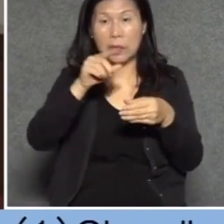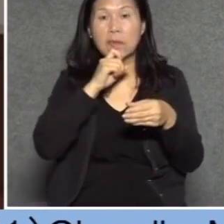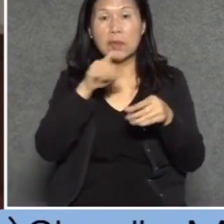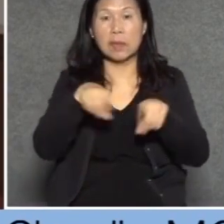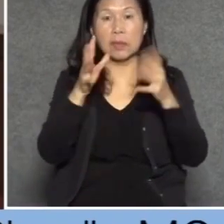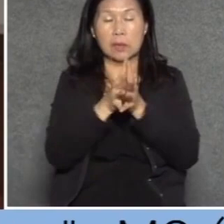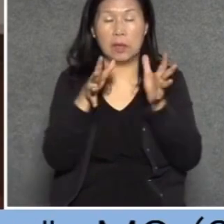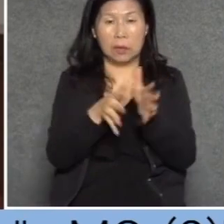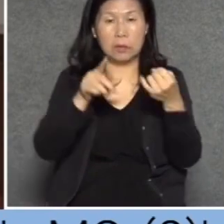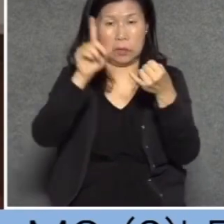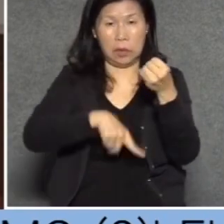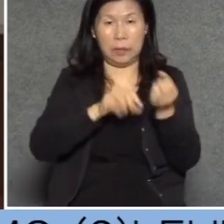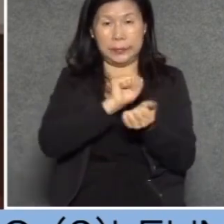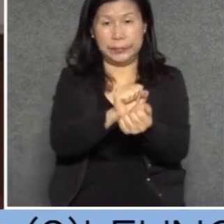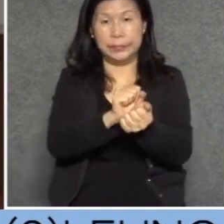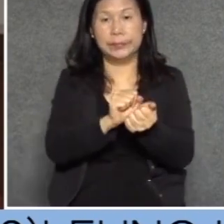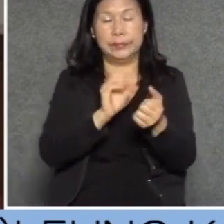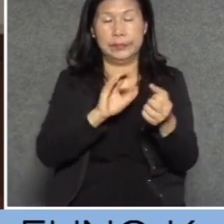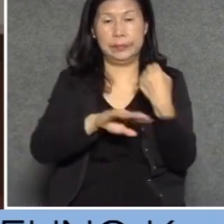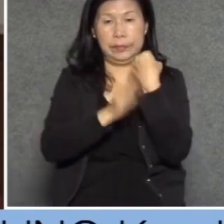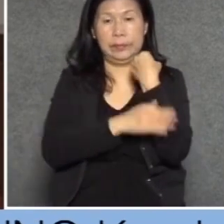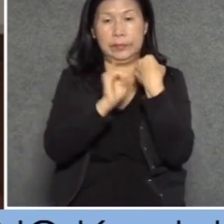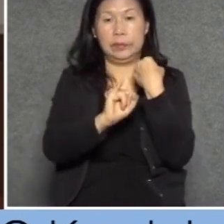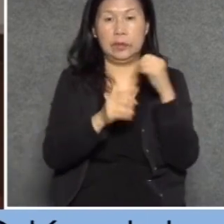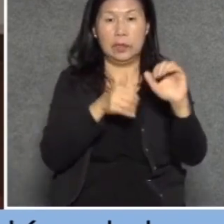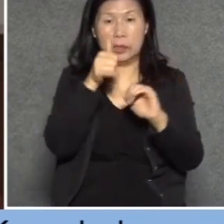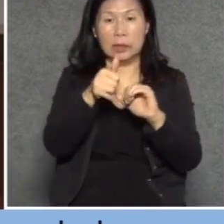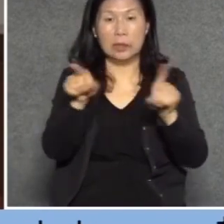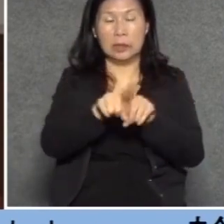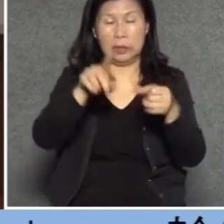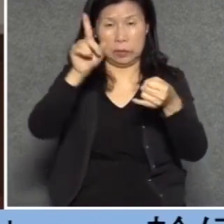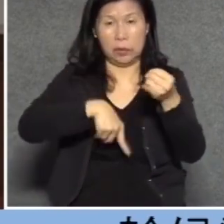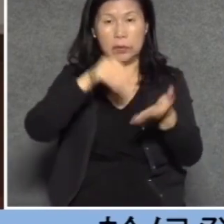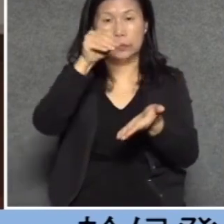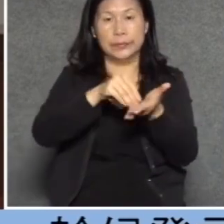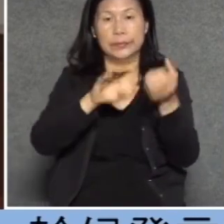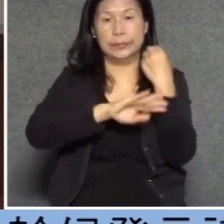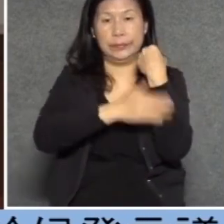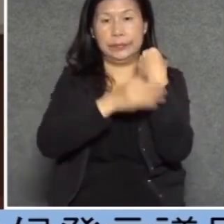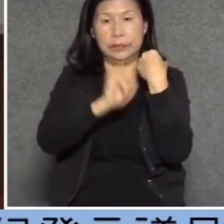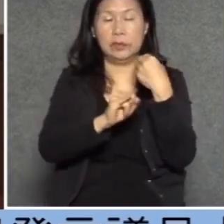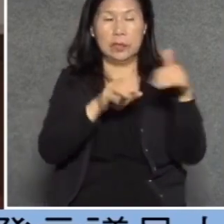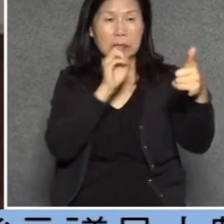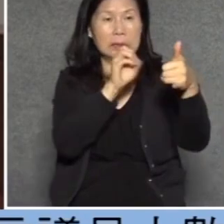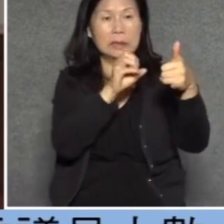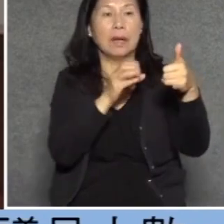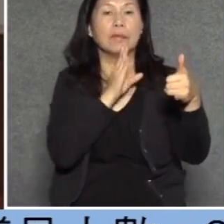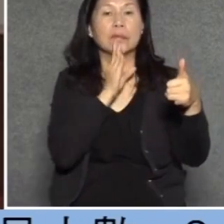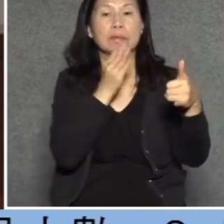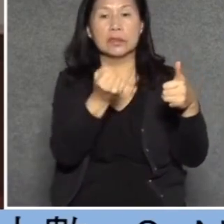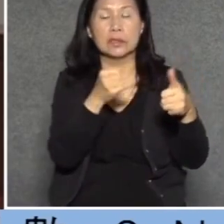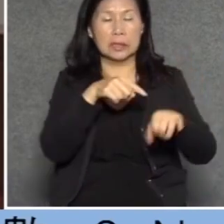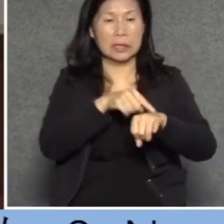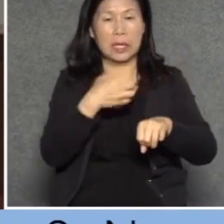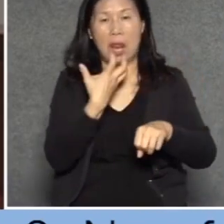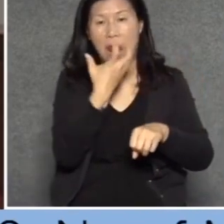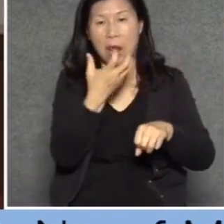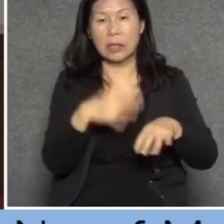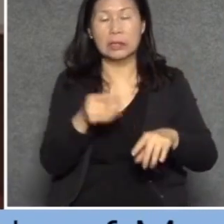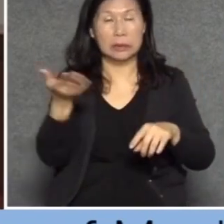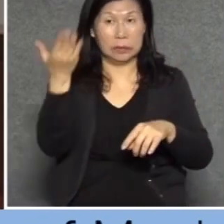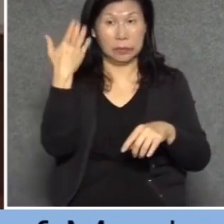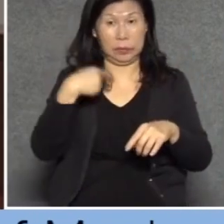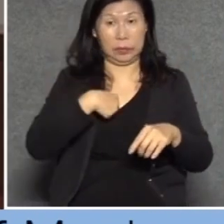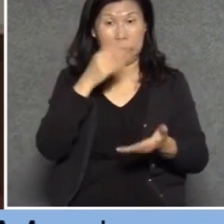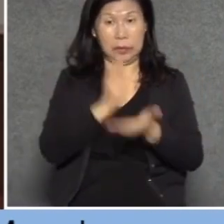嘅。去到就一定是定罪的，冇得傾的，你即係審都嘥氣嘅啫，好嘥時間。但我嗰次就唔係，